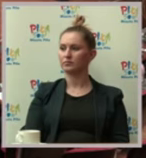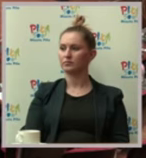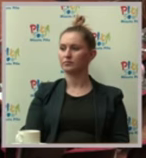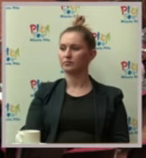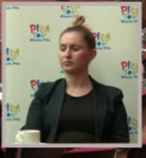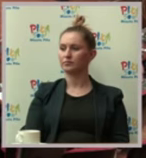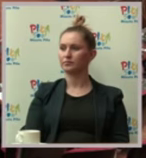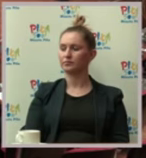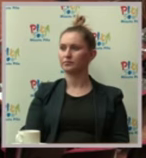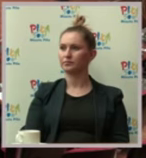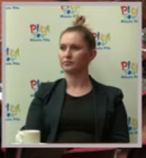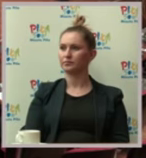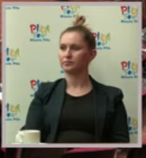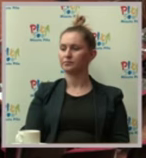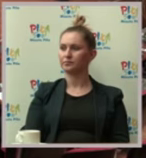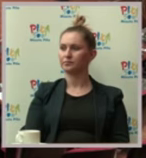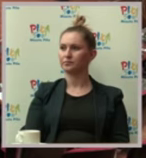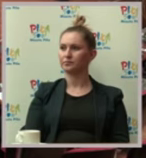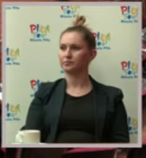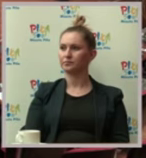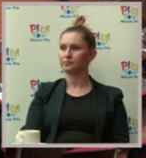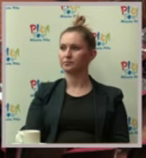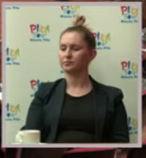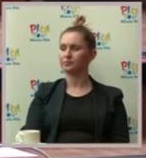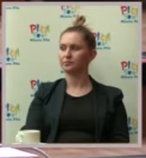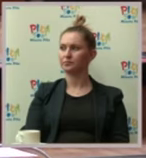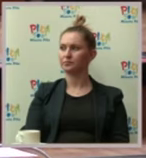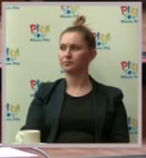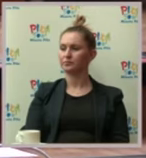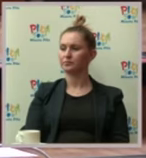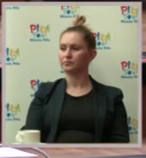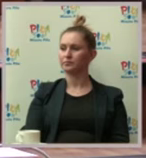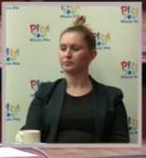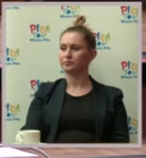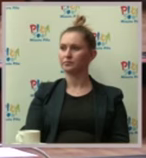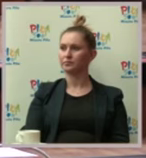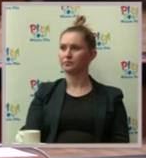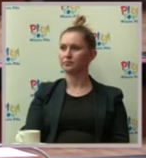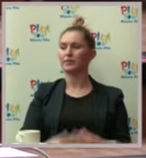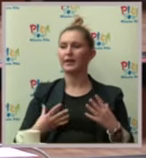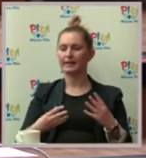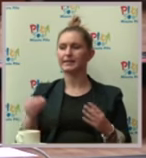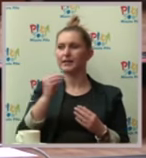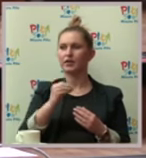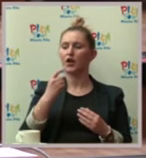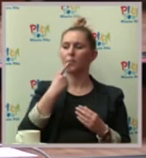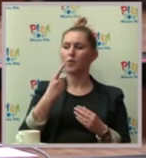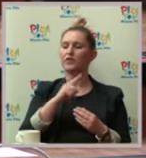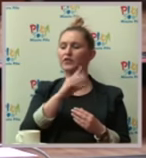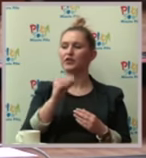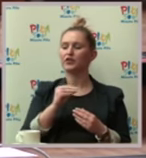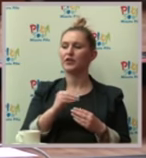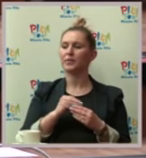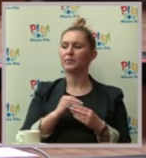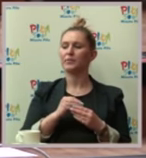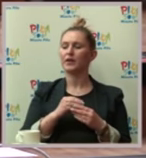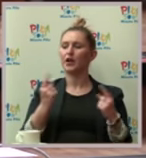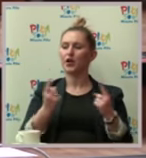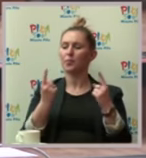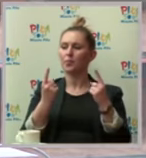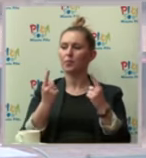jeszcze chciałabym tu pokazać, jeśli chodzi o przedsięwzięcia, liczba przedsięwzięć realizowanych, działalności edukacyjnej, promocyjnej,